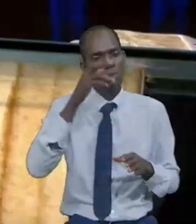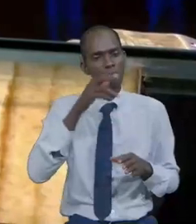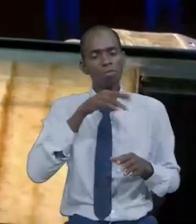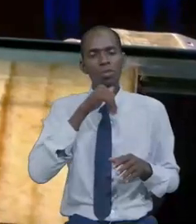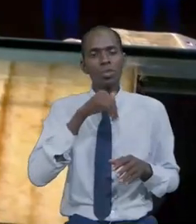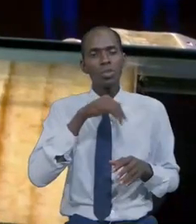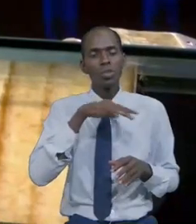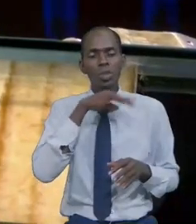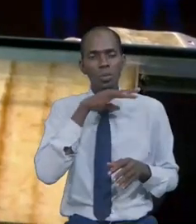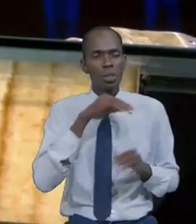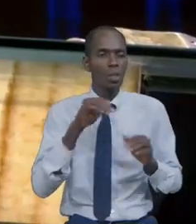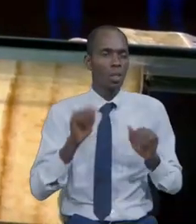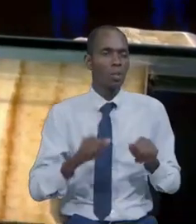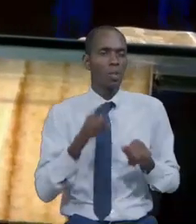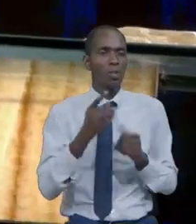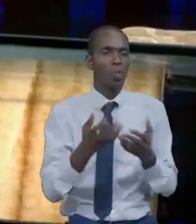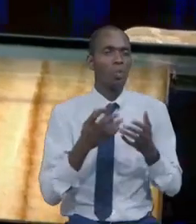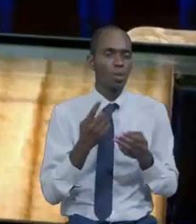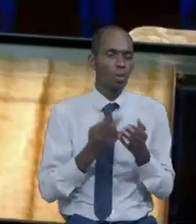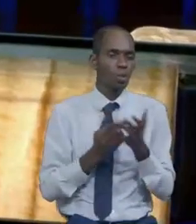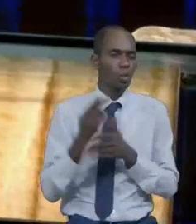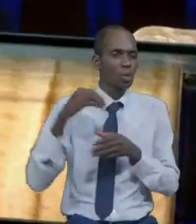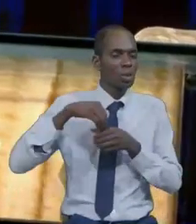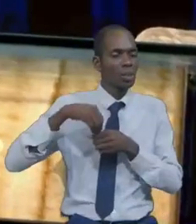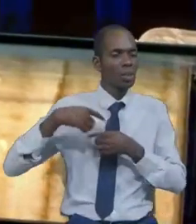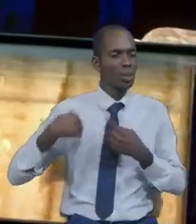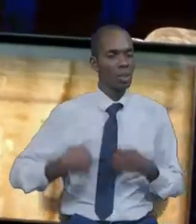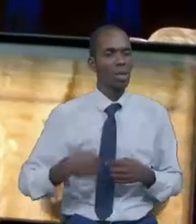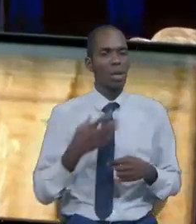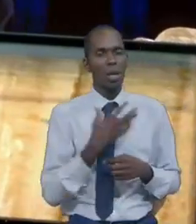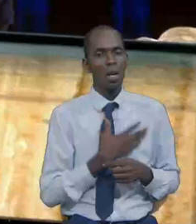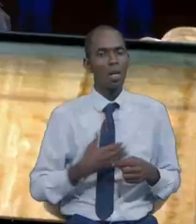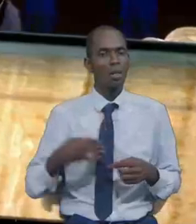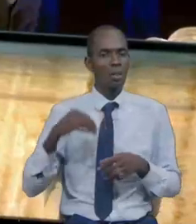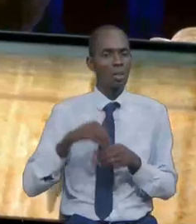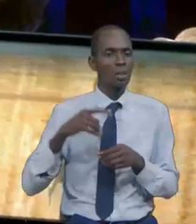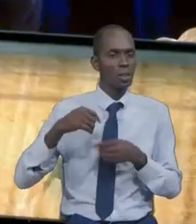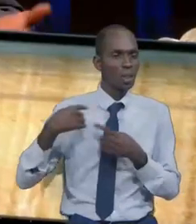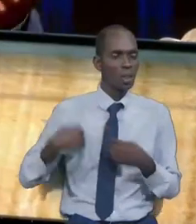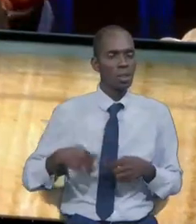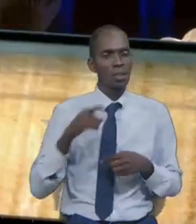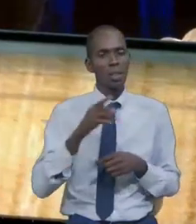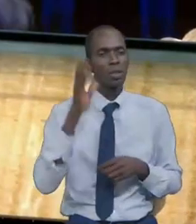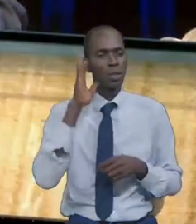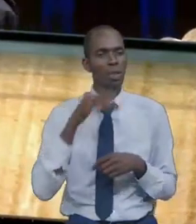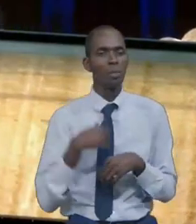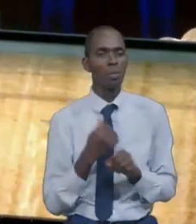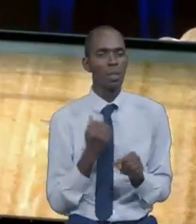vérité au fond du cœur. Fais donc pénétrer la sagesse au-dedans de